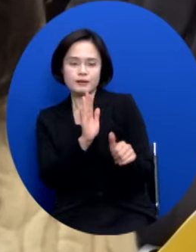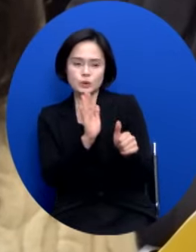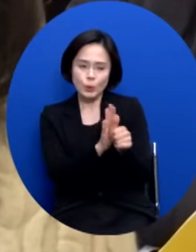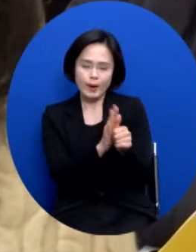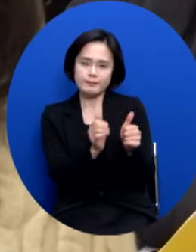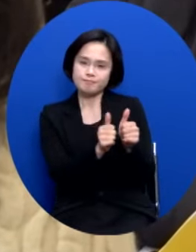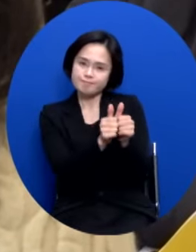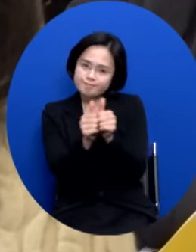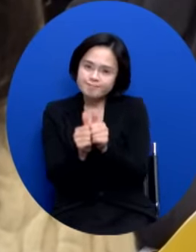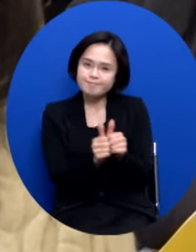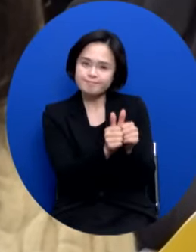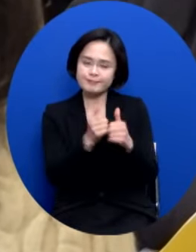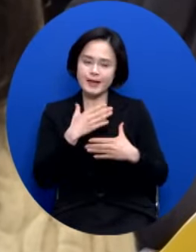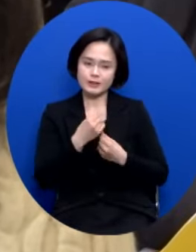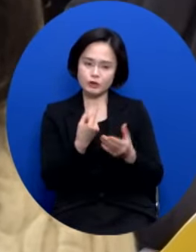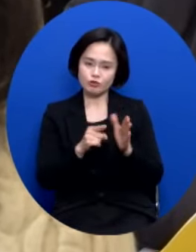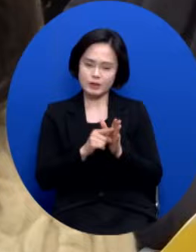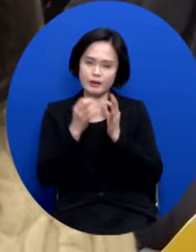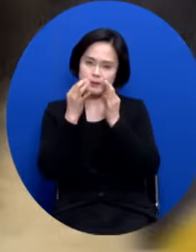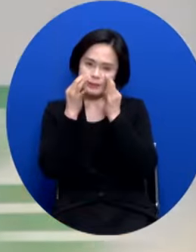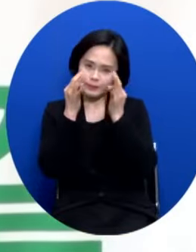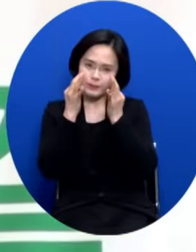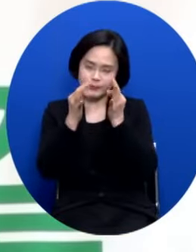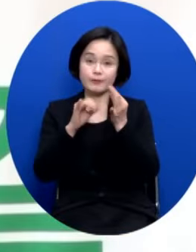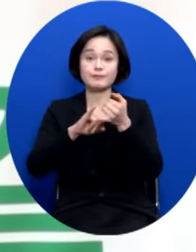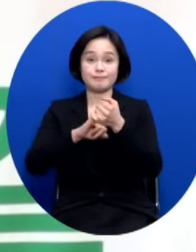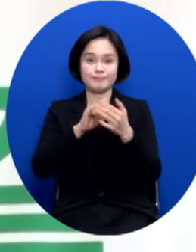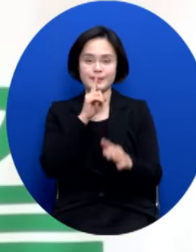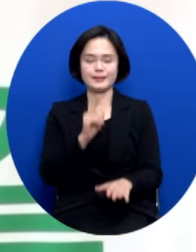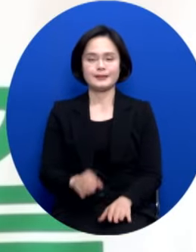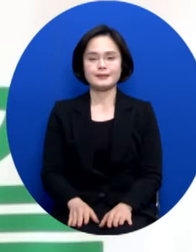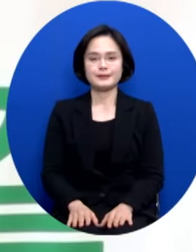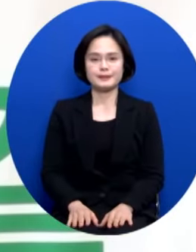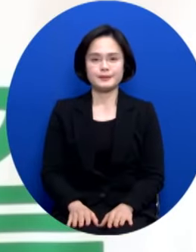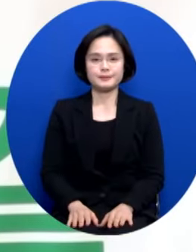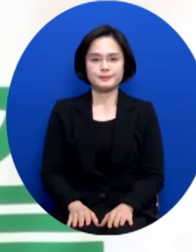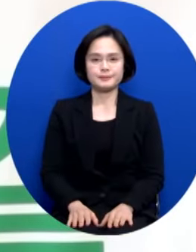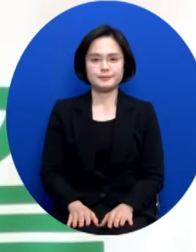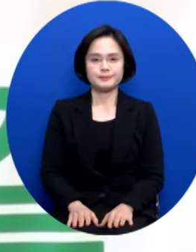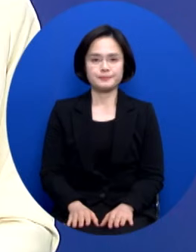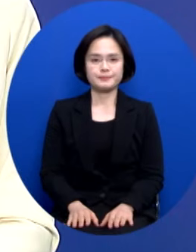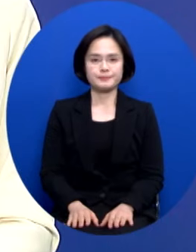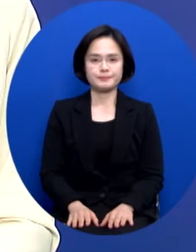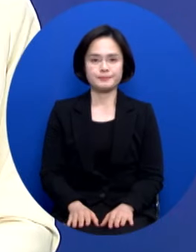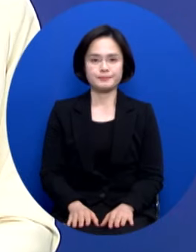위해 노력하겠다고 전했습니다. CTS 뉴스 이가영입니다.